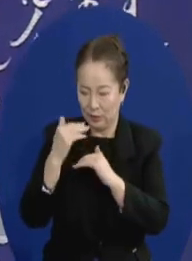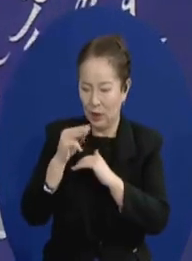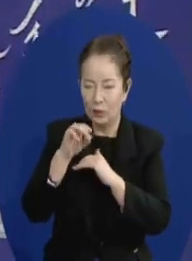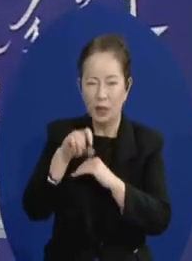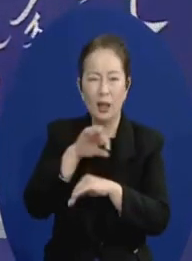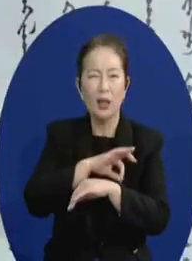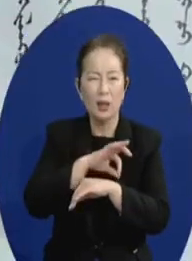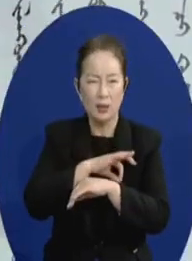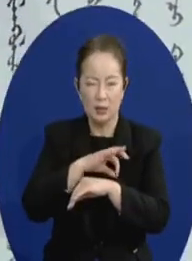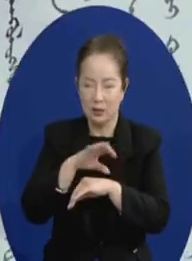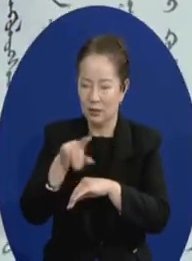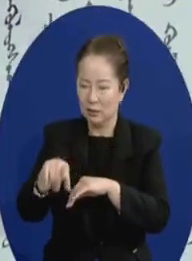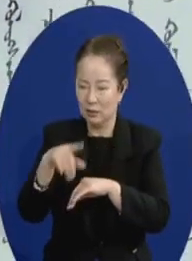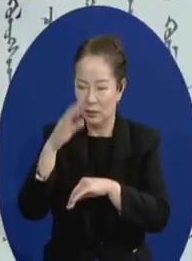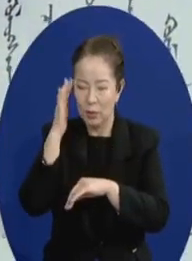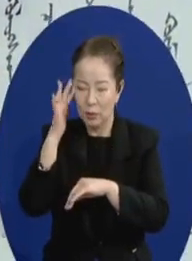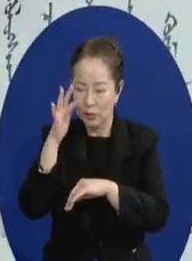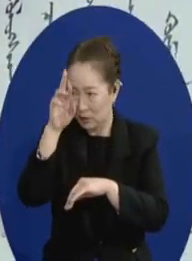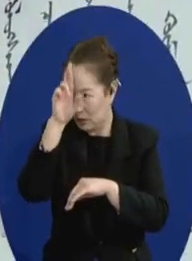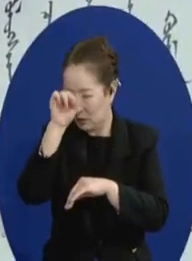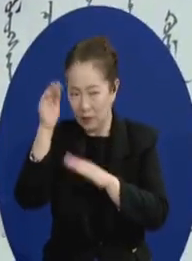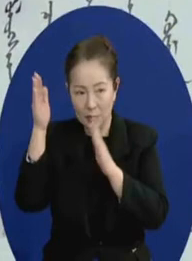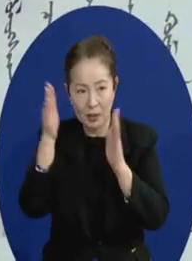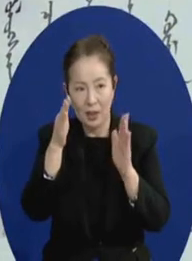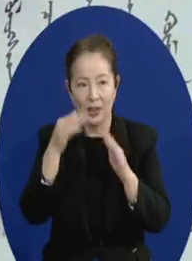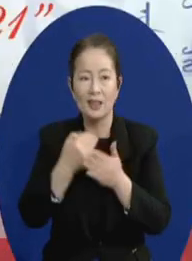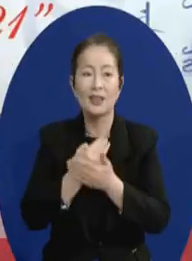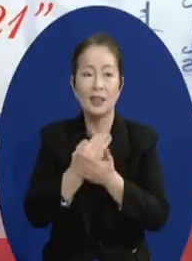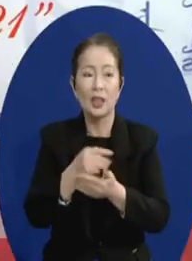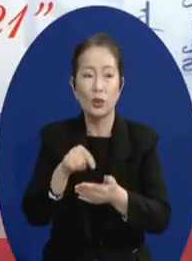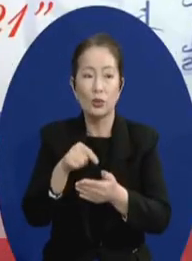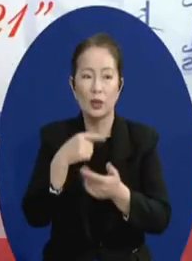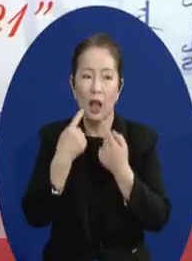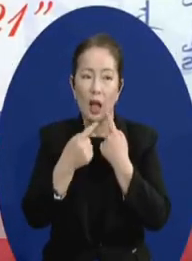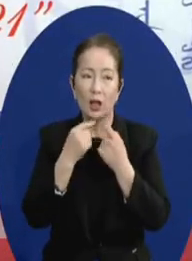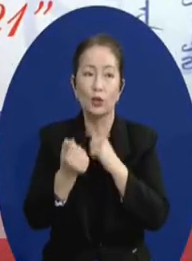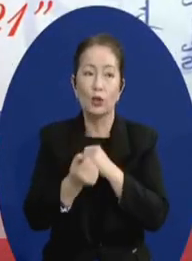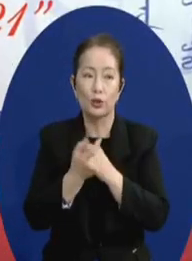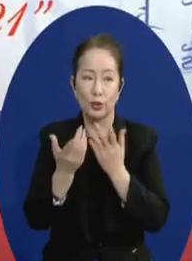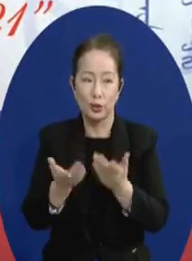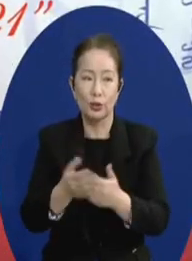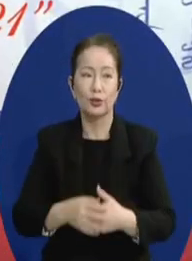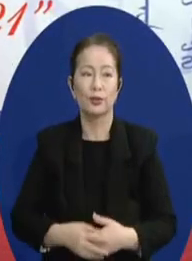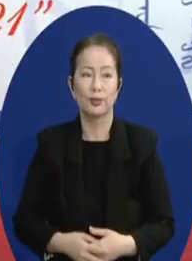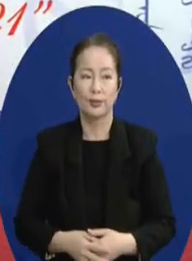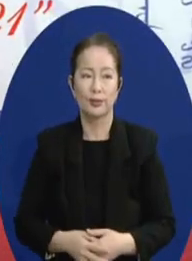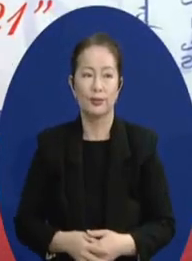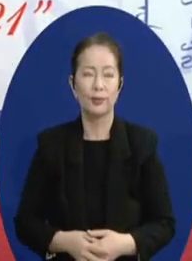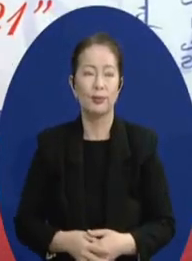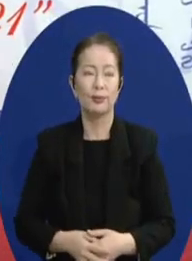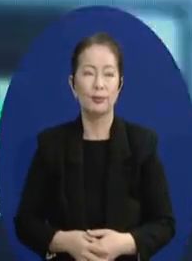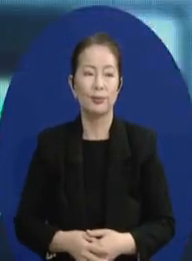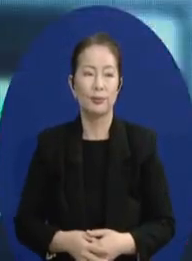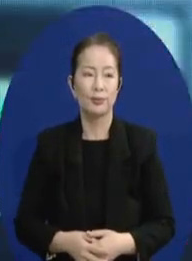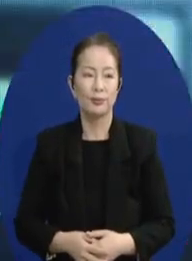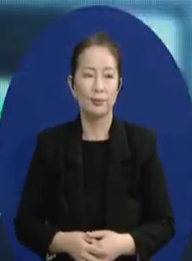дээр салбарын амдаас бодлого чиглүүлнэ гэдгийг шагнал гардуулах ёслолын үеэр онцолж байлаа.